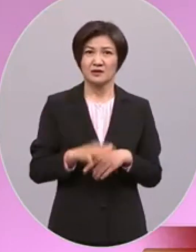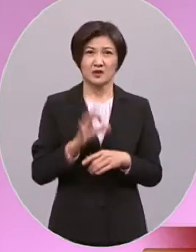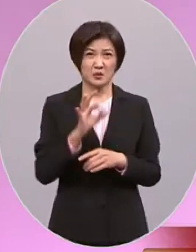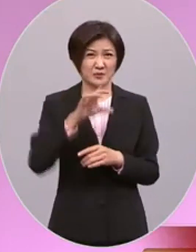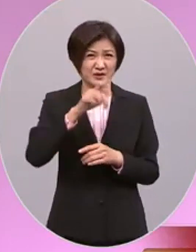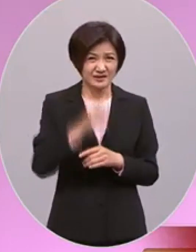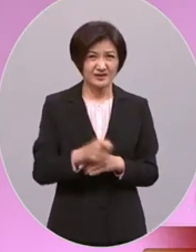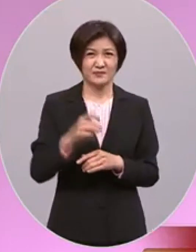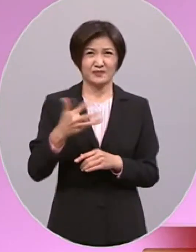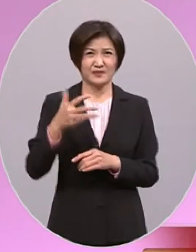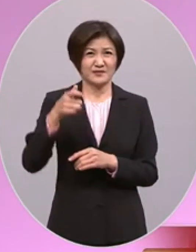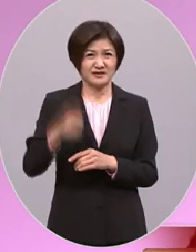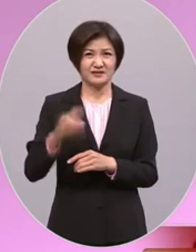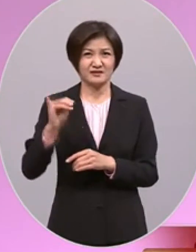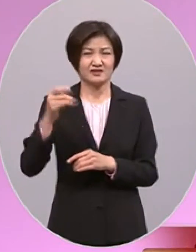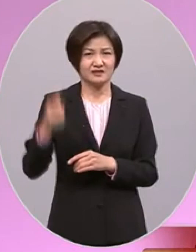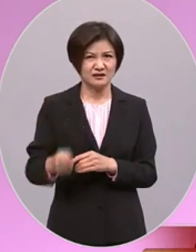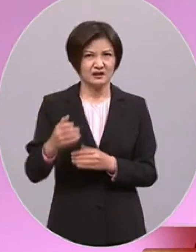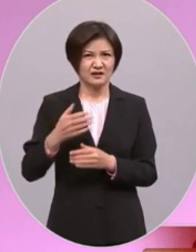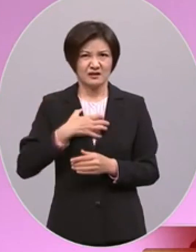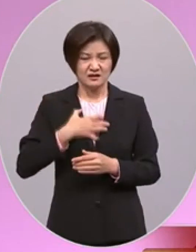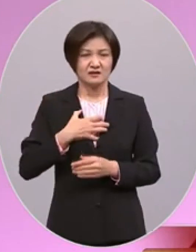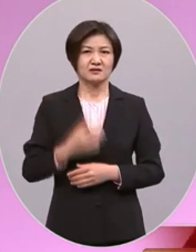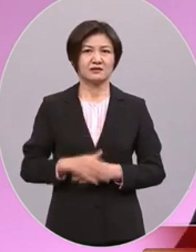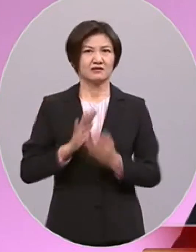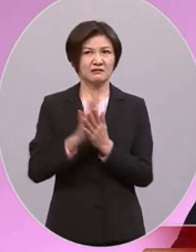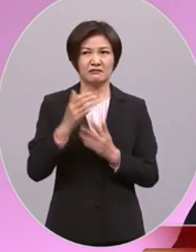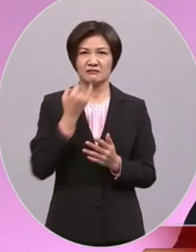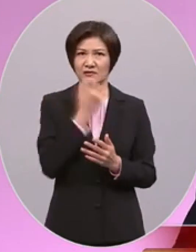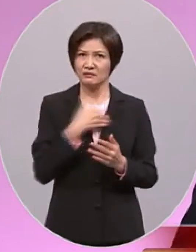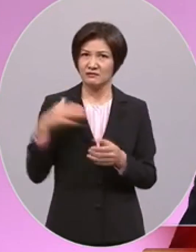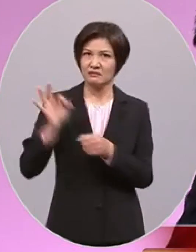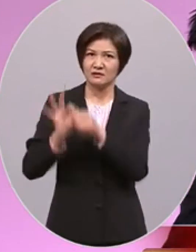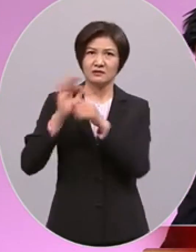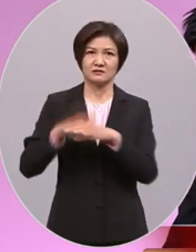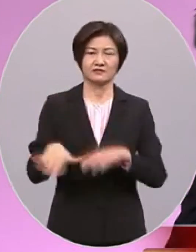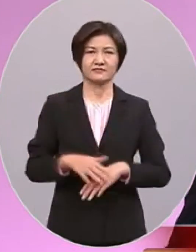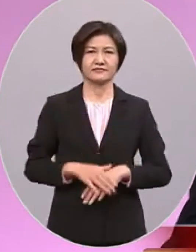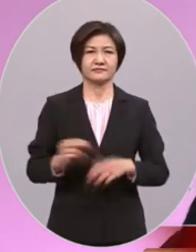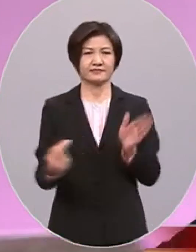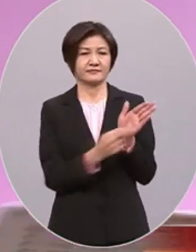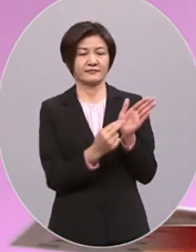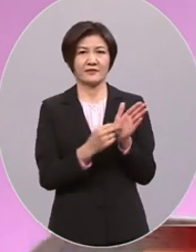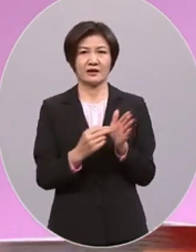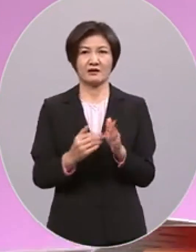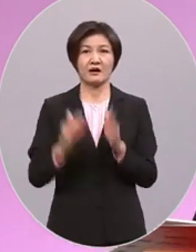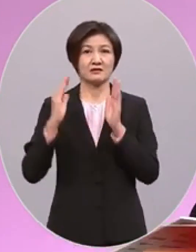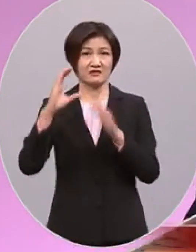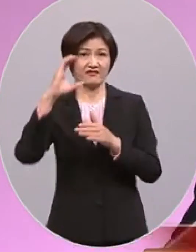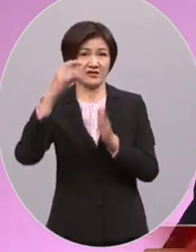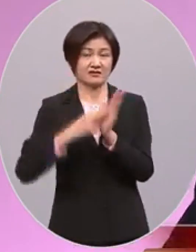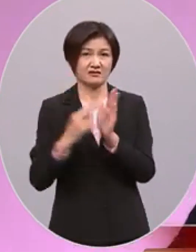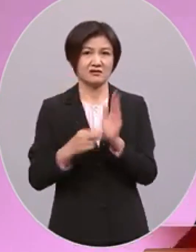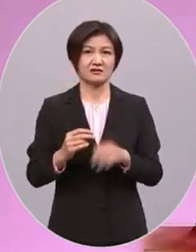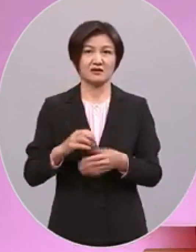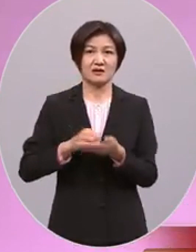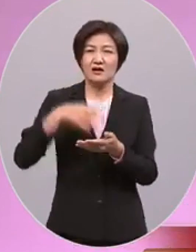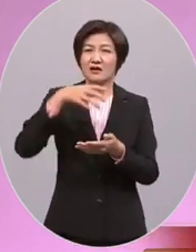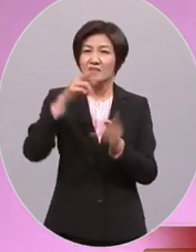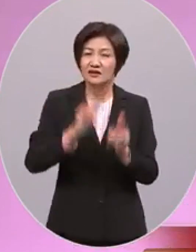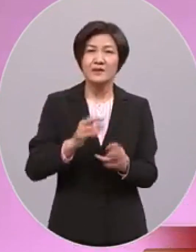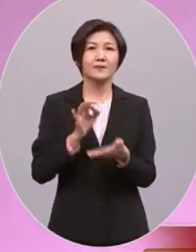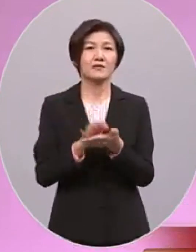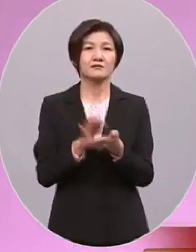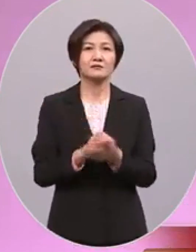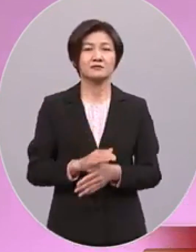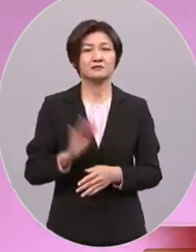500亿、800亿、1000亿的金额，而且这个金额未来还会再更高。今天给大家看看，正方一直说核电非常的便宜，